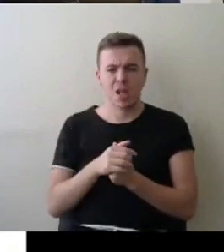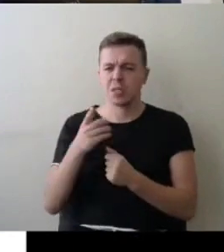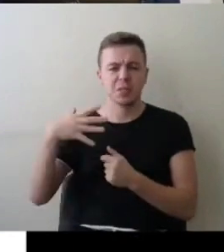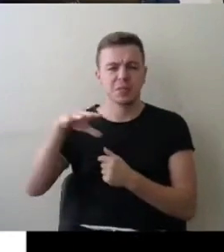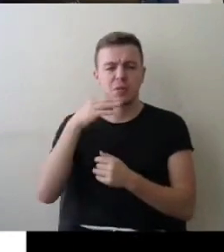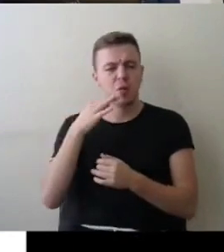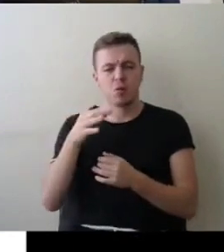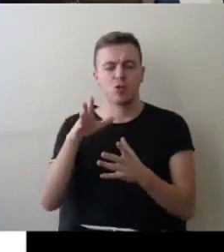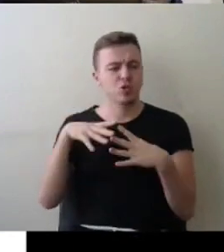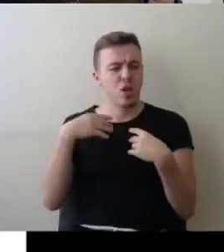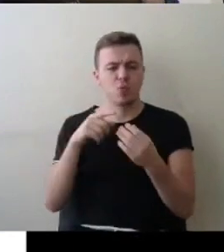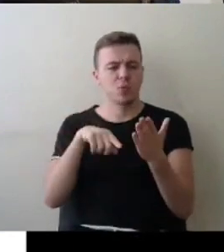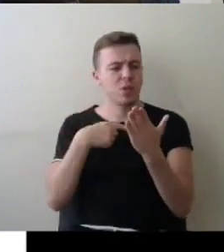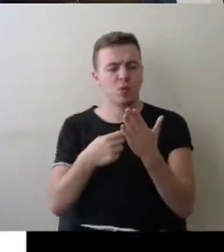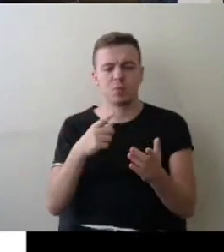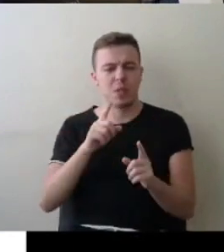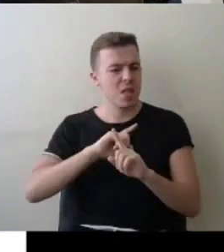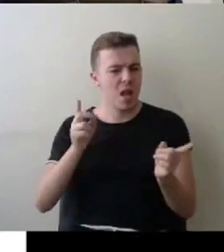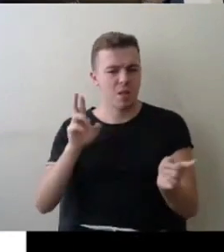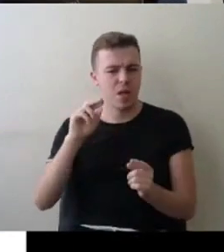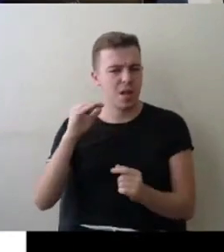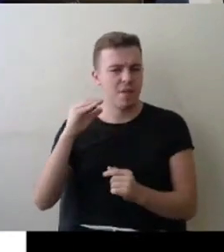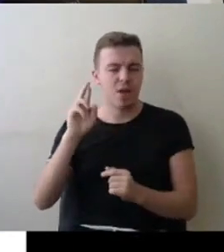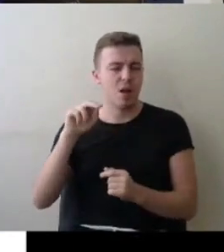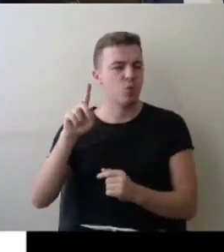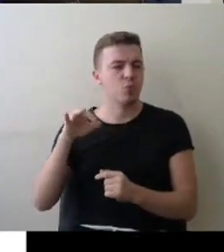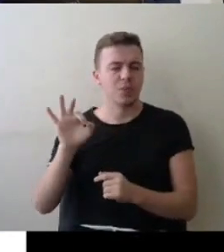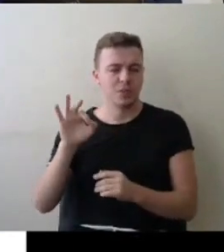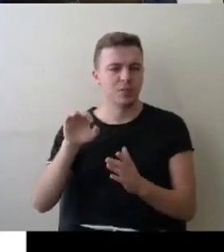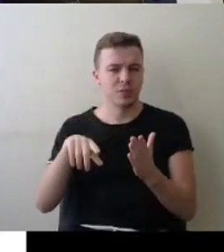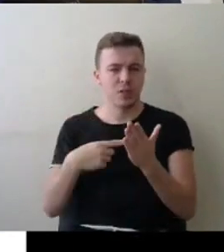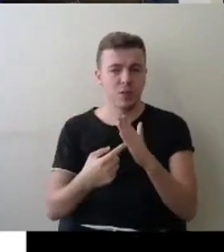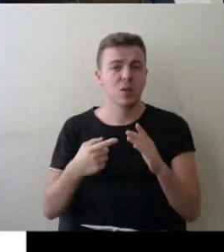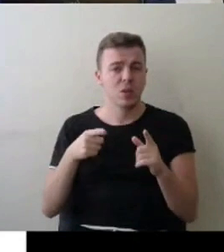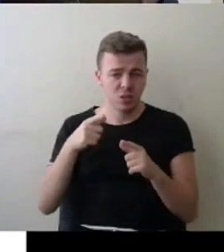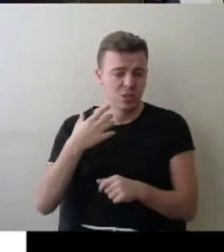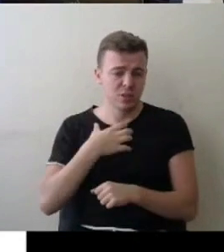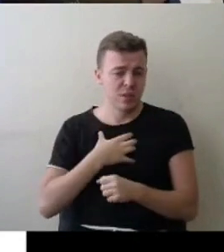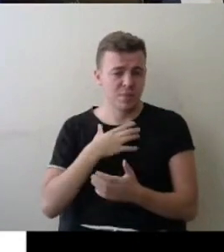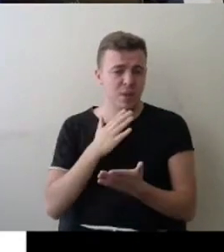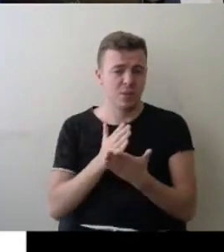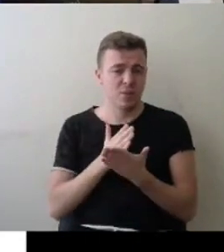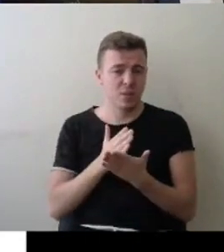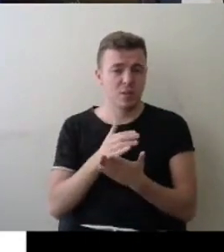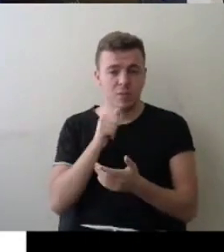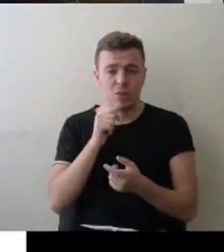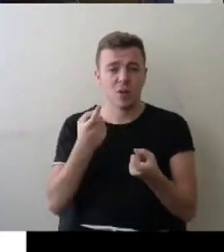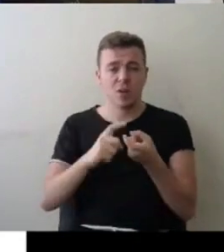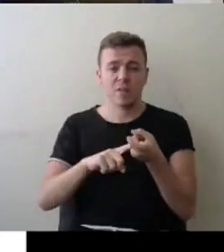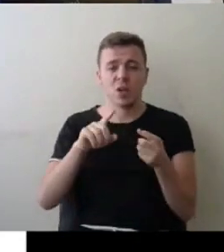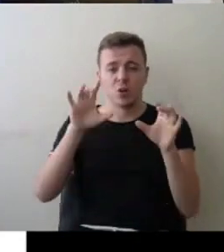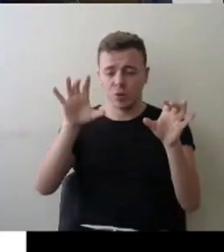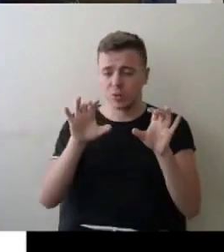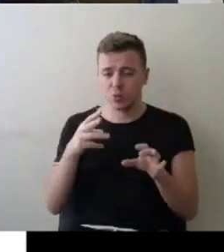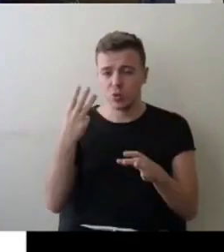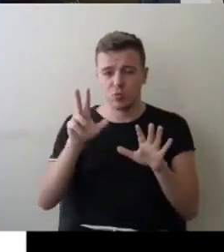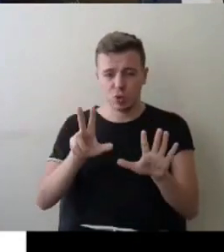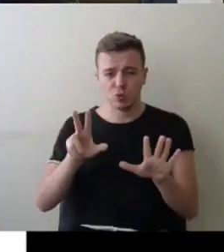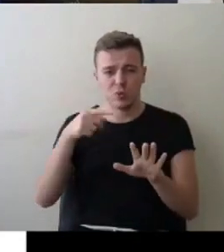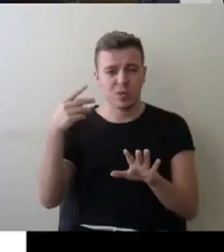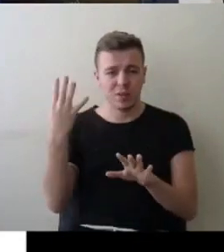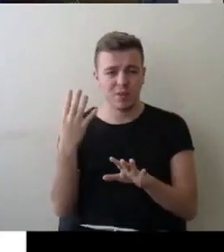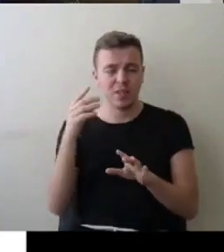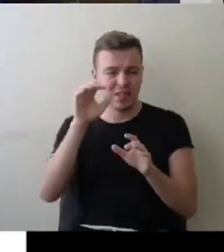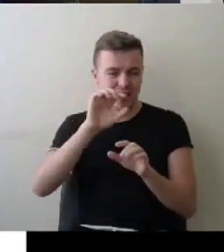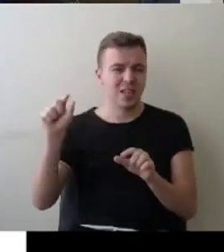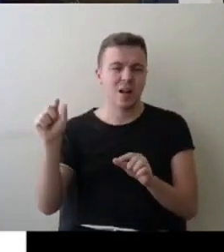reiškia, sprendžiami referendumu. Gali būti, ne, tai yra svarbiausia ir pagal Konstitucijos 38, kai man sako, tai yra svarbiausia, yra visuomenės ir